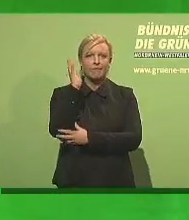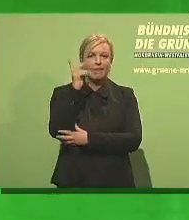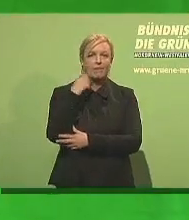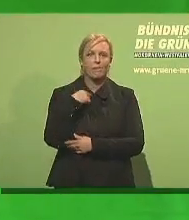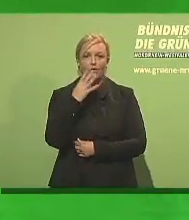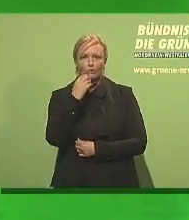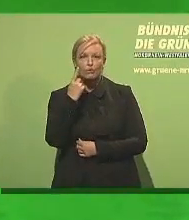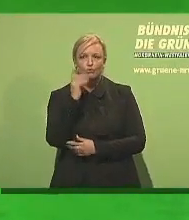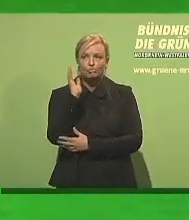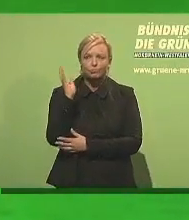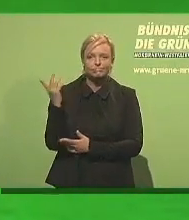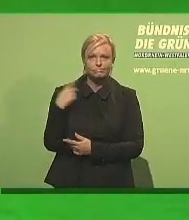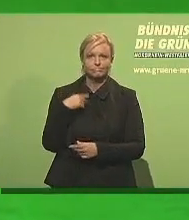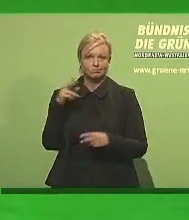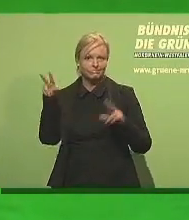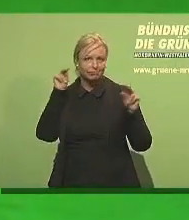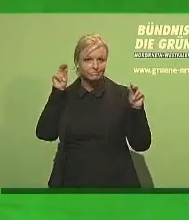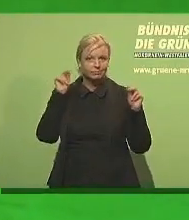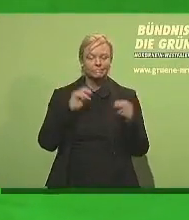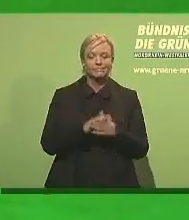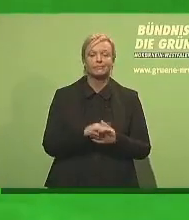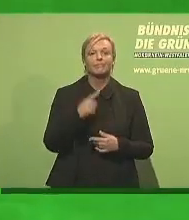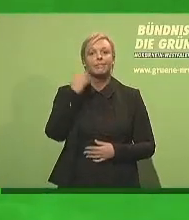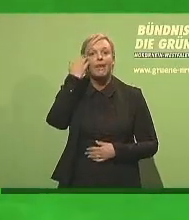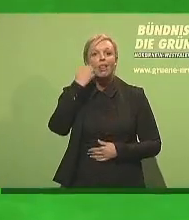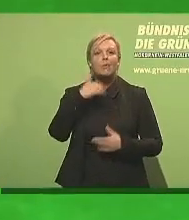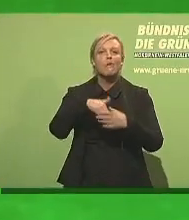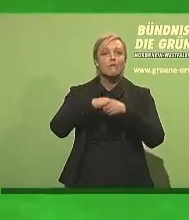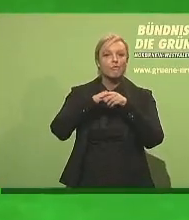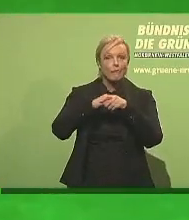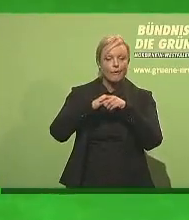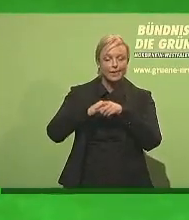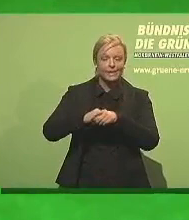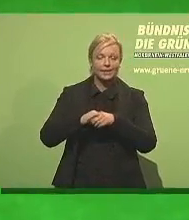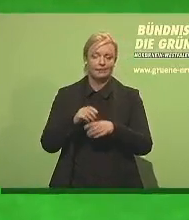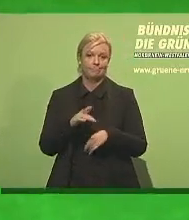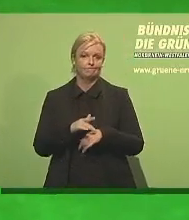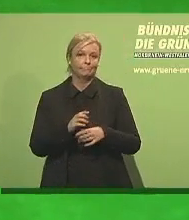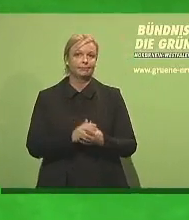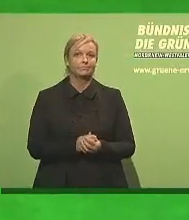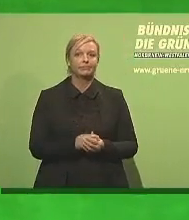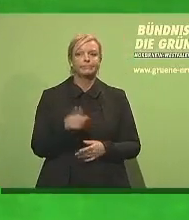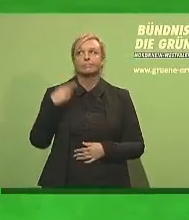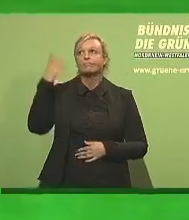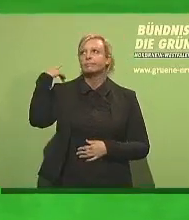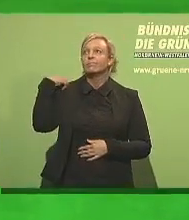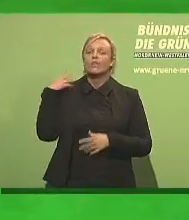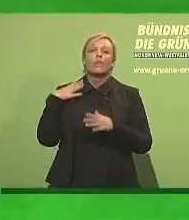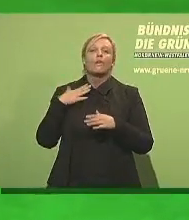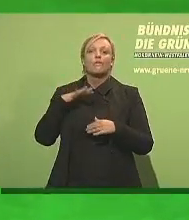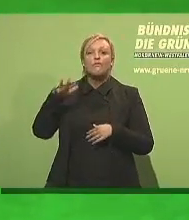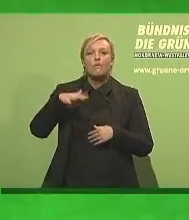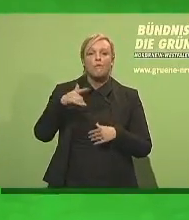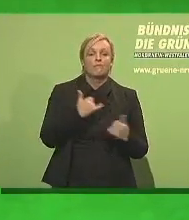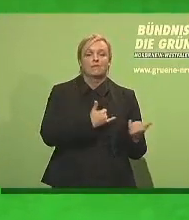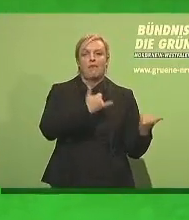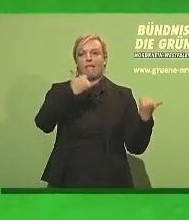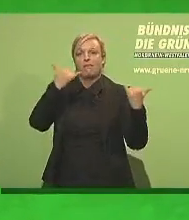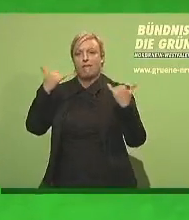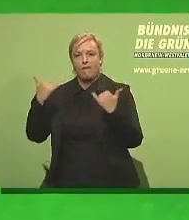werden können. Liebe Freundinnen und Freunde, es ist noch keine 15 Jahre her, da haben